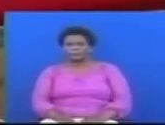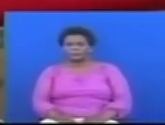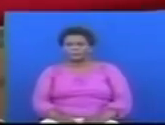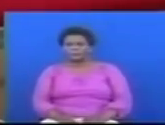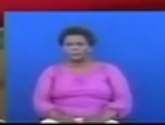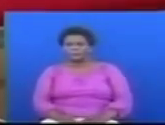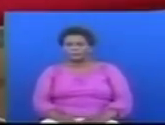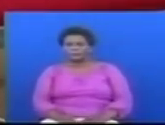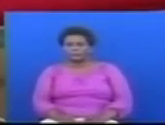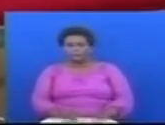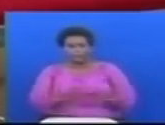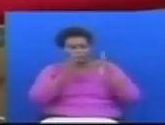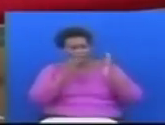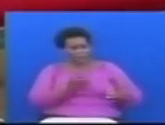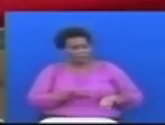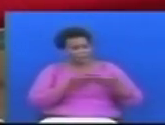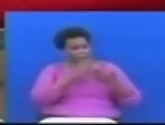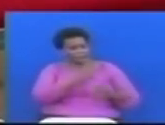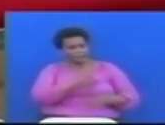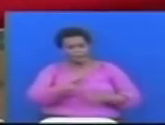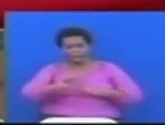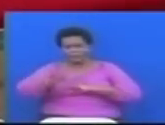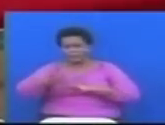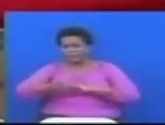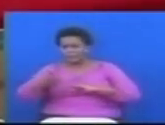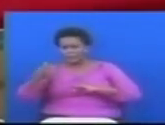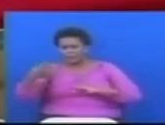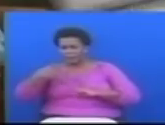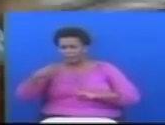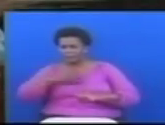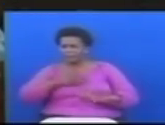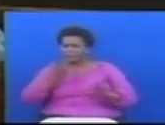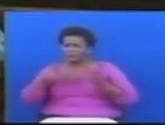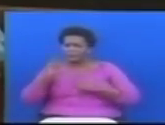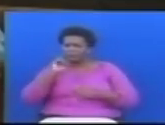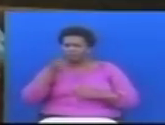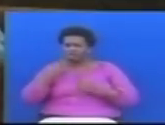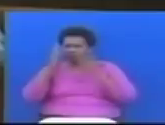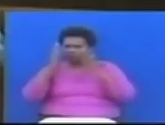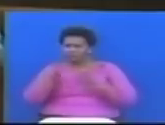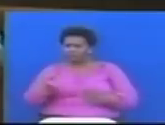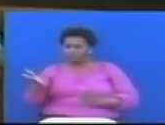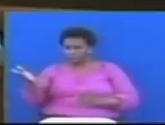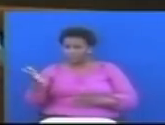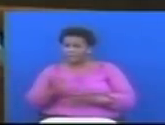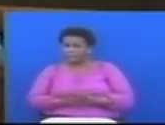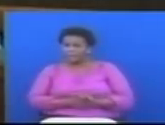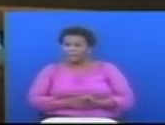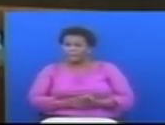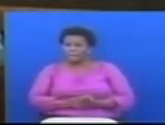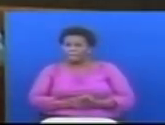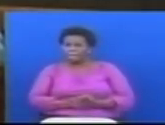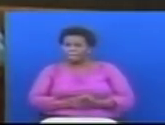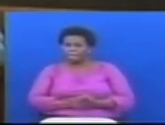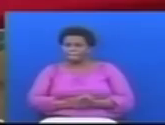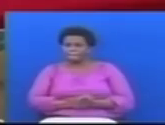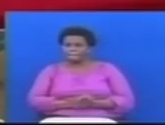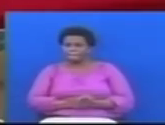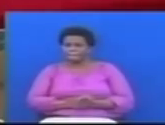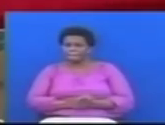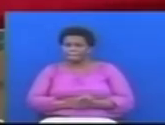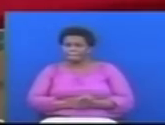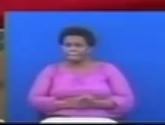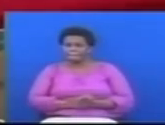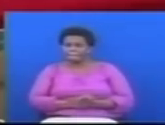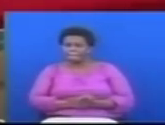Mheshimiwa Naibu Spika, kwa niaba ya Waziri wa Nchi, Ofisi ya Rais TAMISEMI, naomba nijibu swala la nyongeza la Mheshimiwa Mpakate kama ifuatavyo. Mheshimiwa